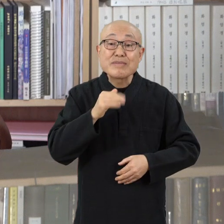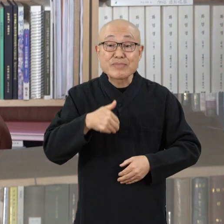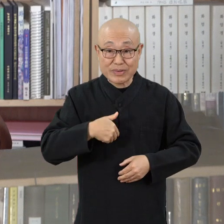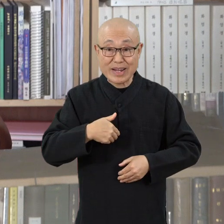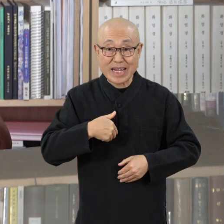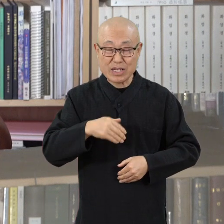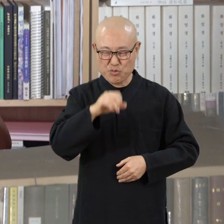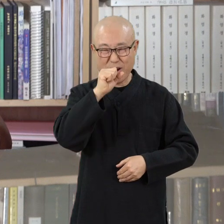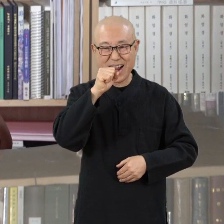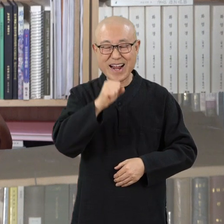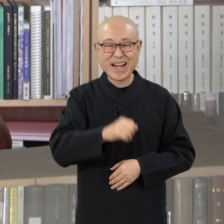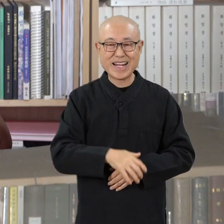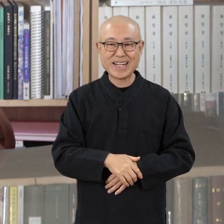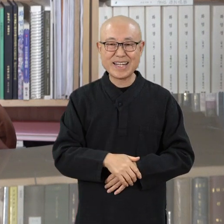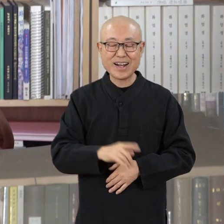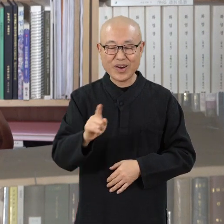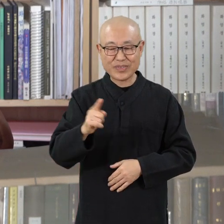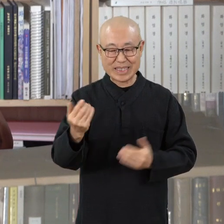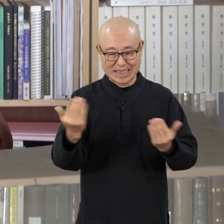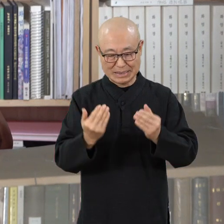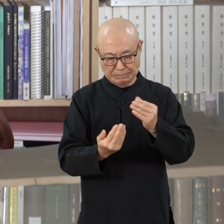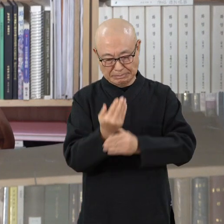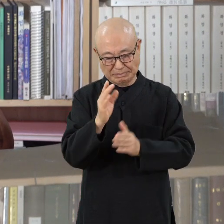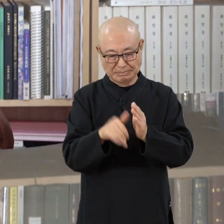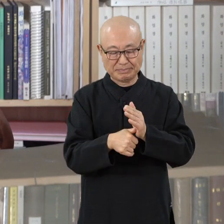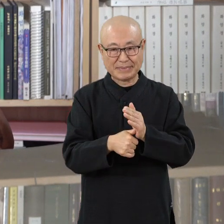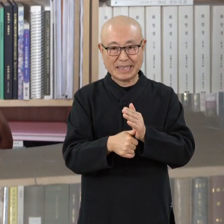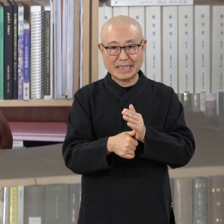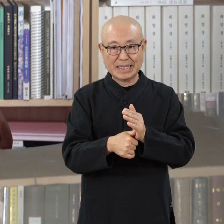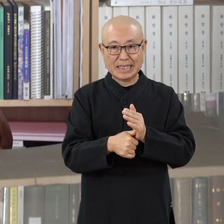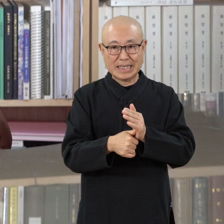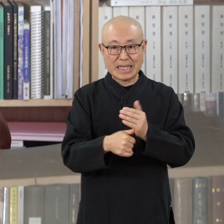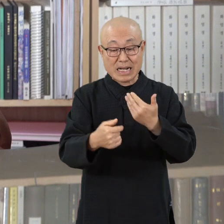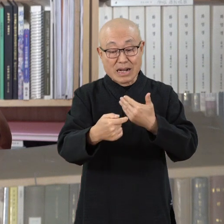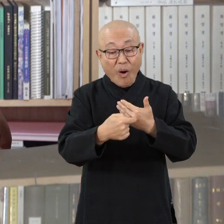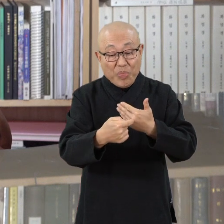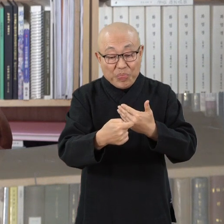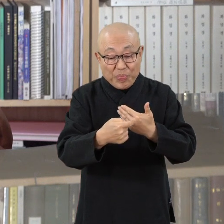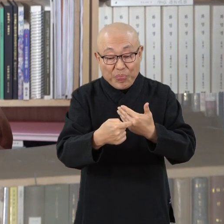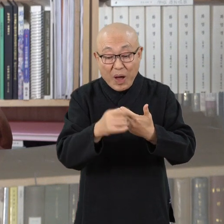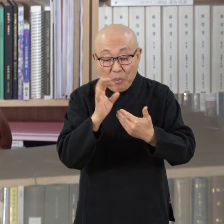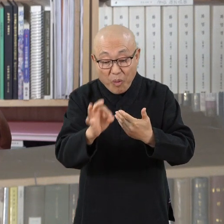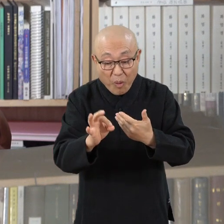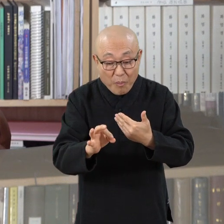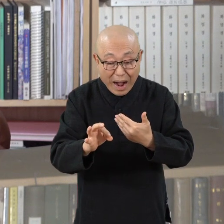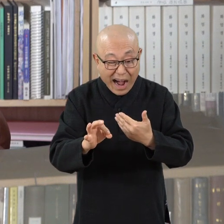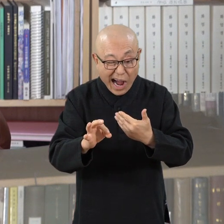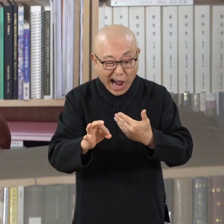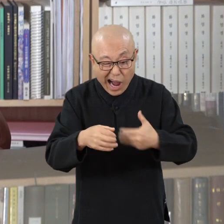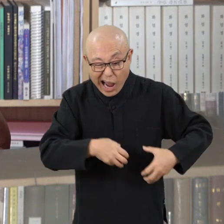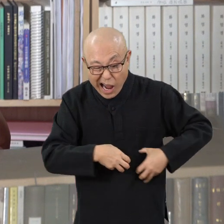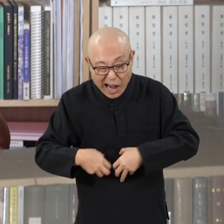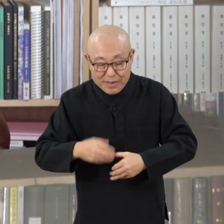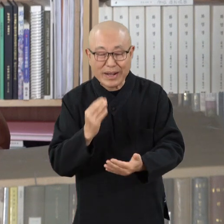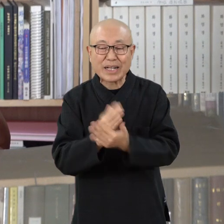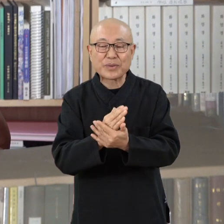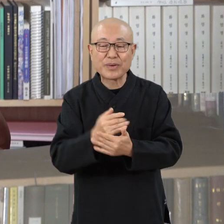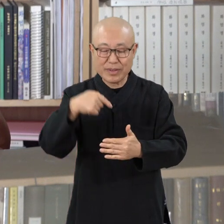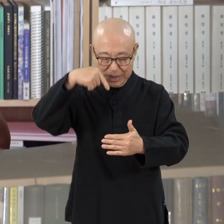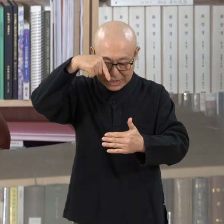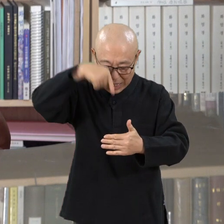참 좋습니다. 어떤 일이 일어났을 때 표면적으로 우리가 우왕좌왕하지 말고 내면의